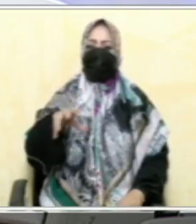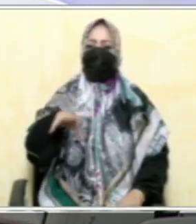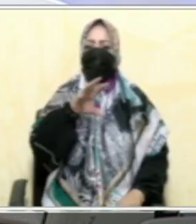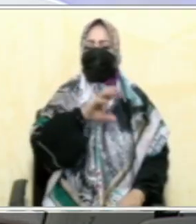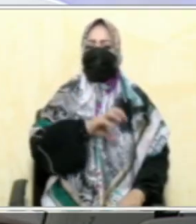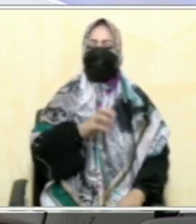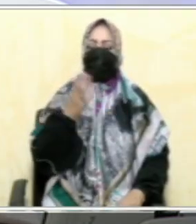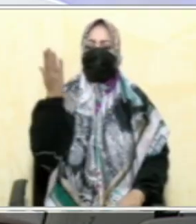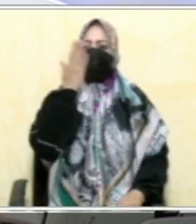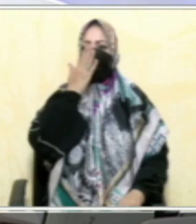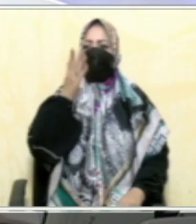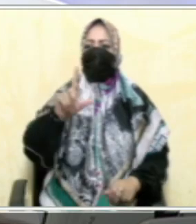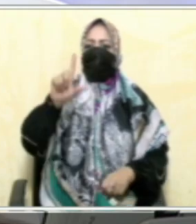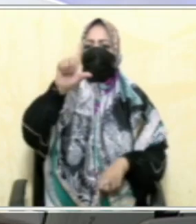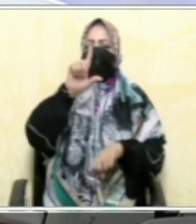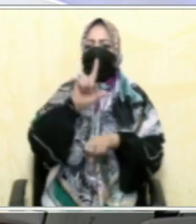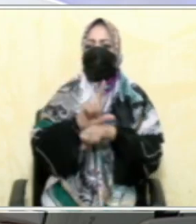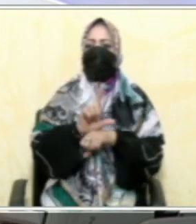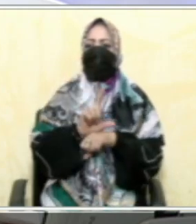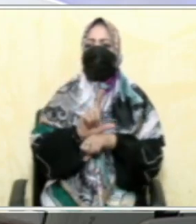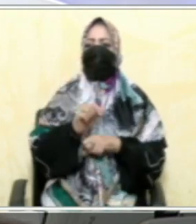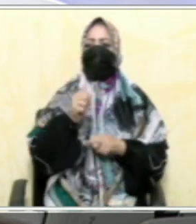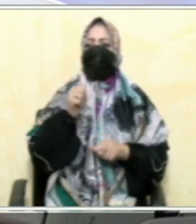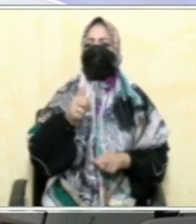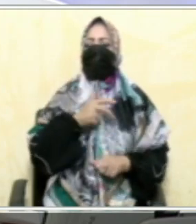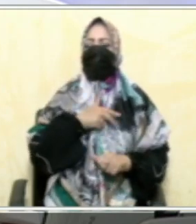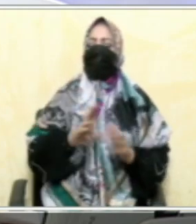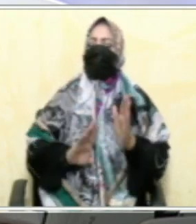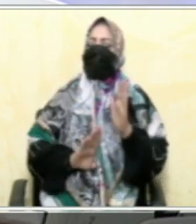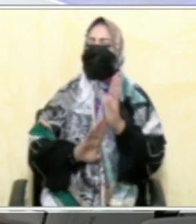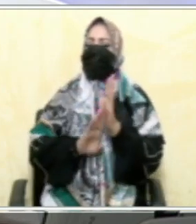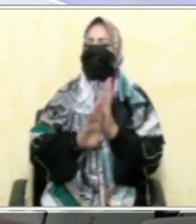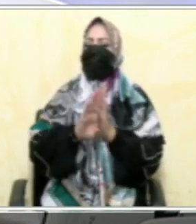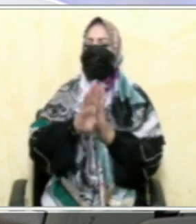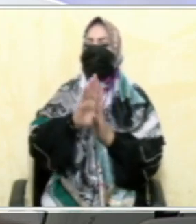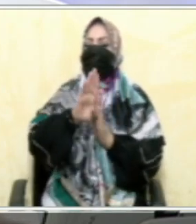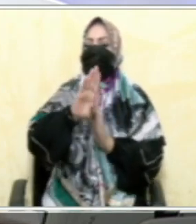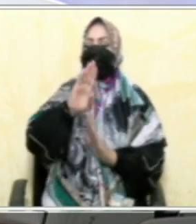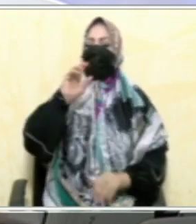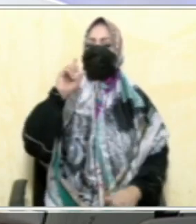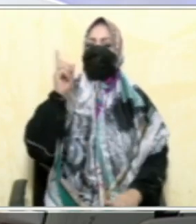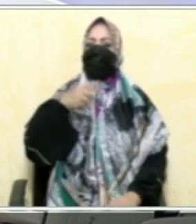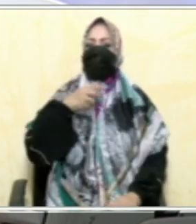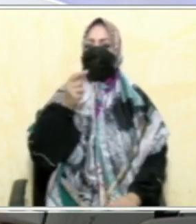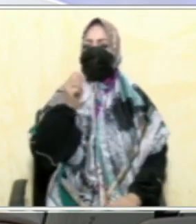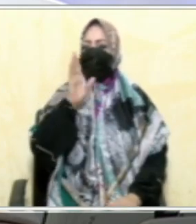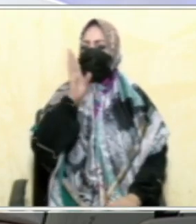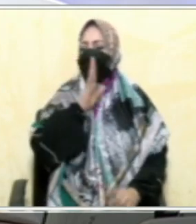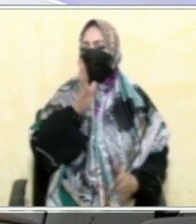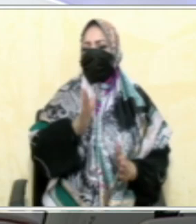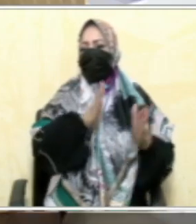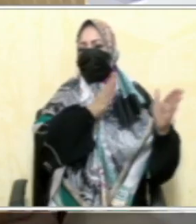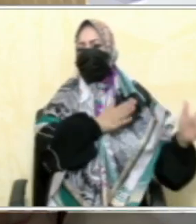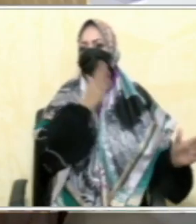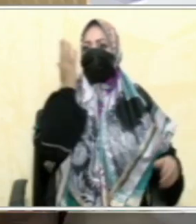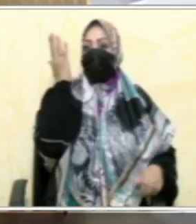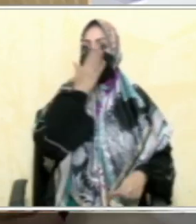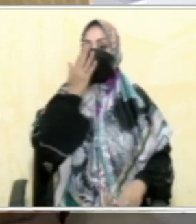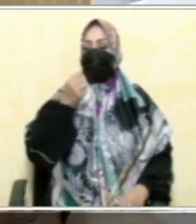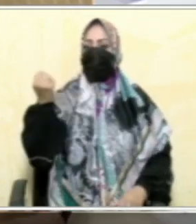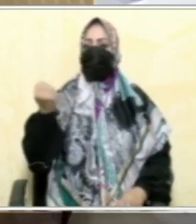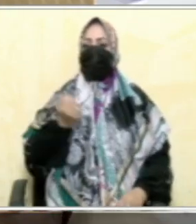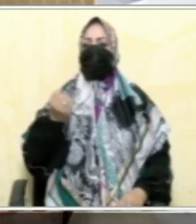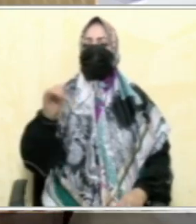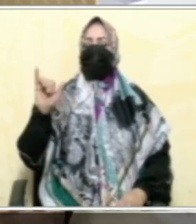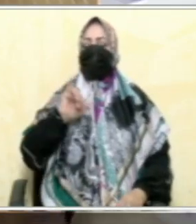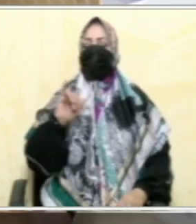فقيرة، والدول التي يضعف فيها التعليم فإنك تجدها دولة